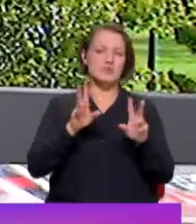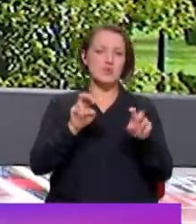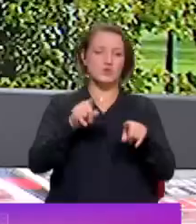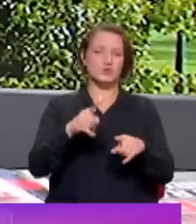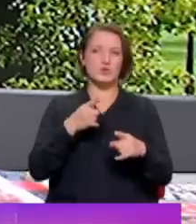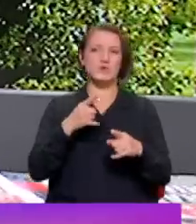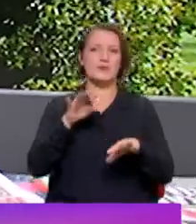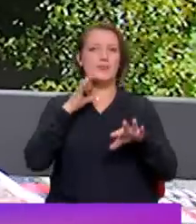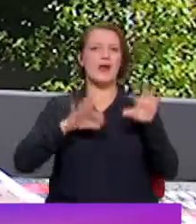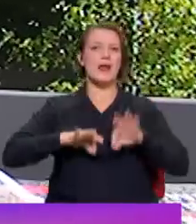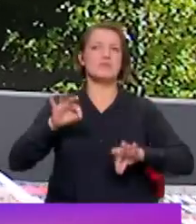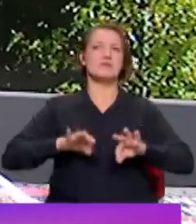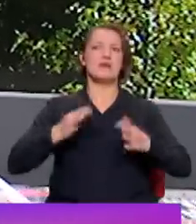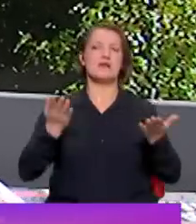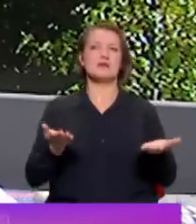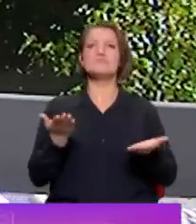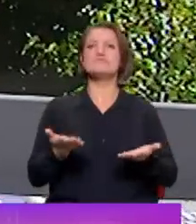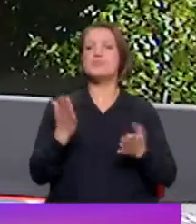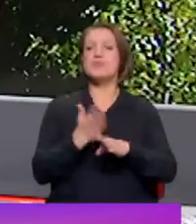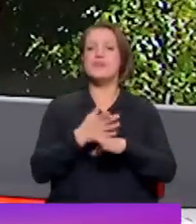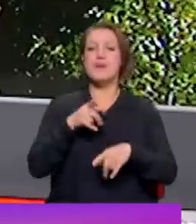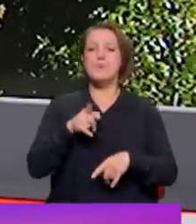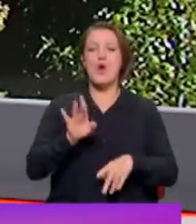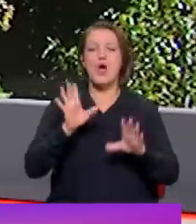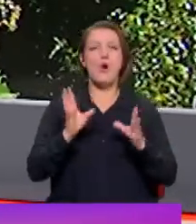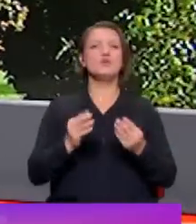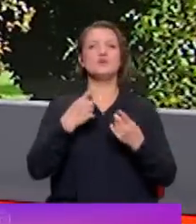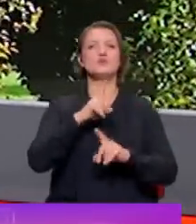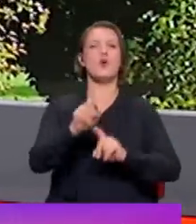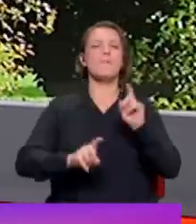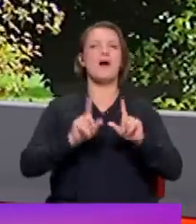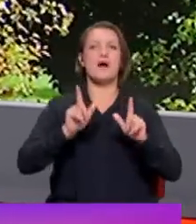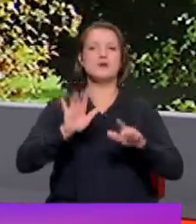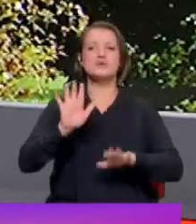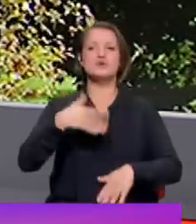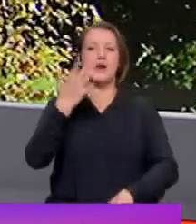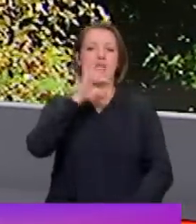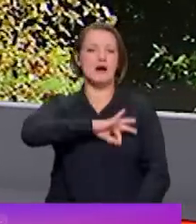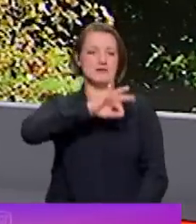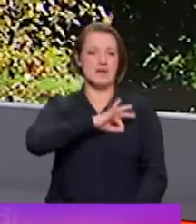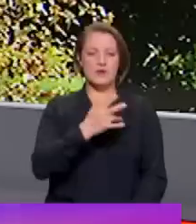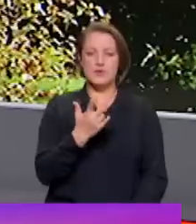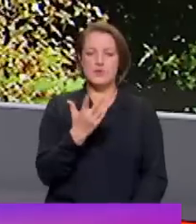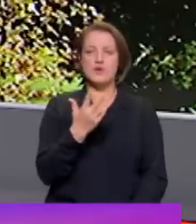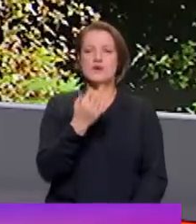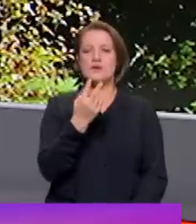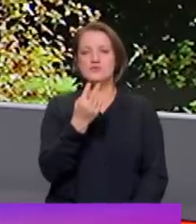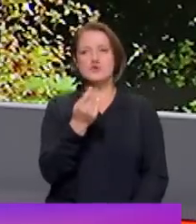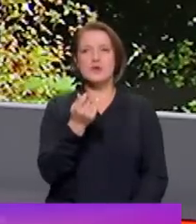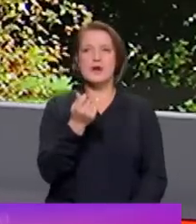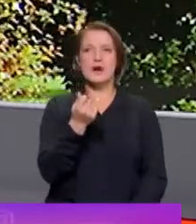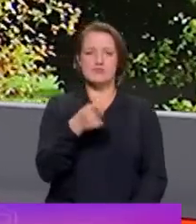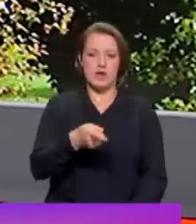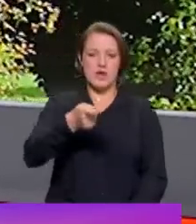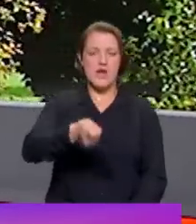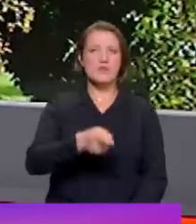değerlendirmek lazım neden böyle olduğunu da sorguluyor olmak lazım sonrasında kazandığı 3 kuruşun 2,5 kuruşunu buraya